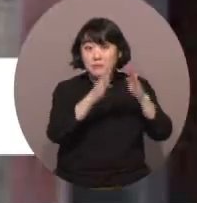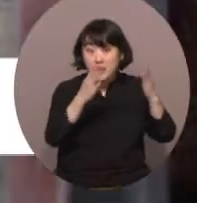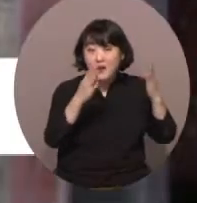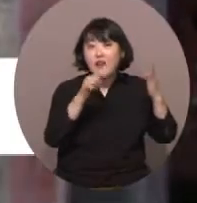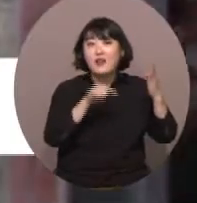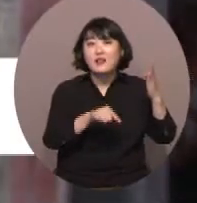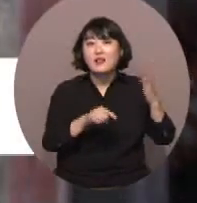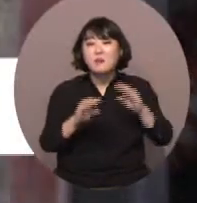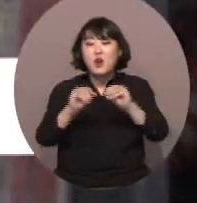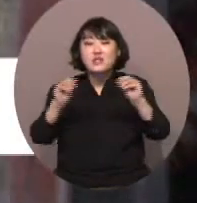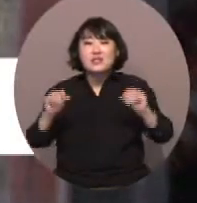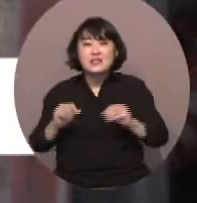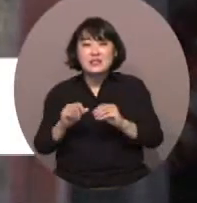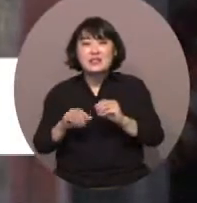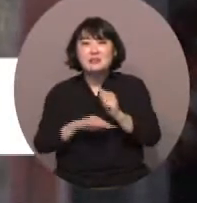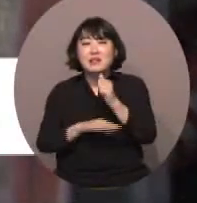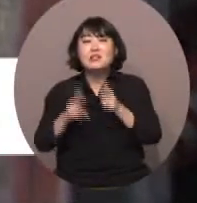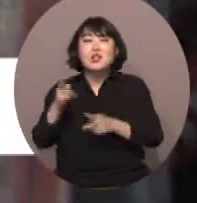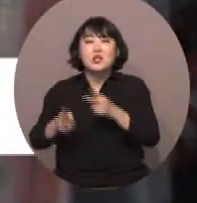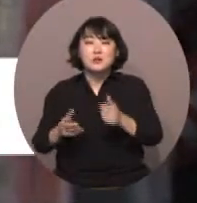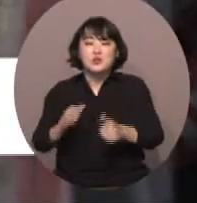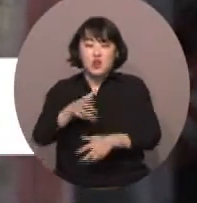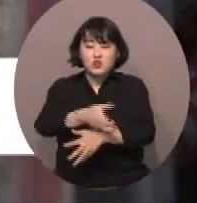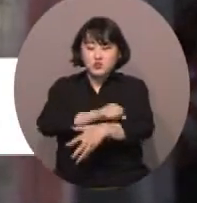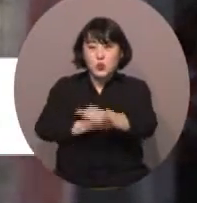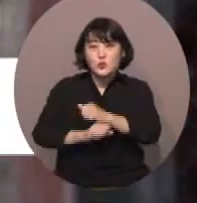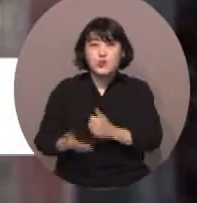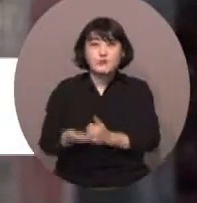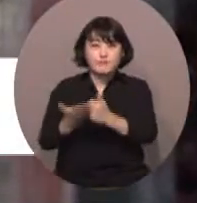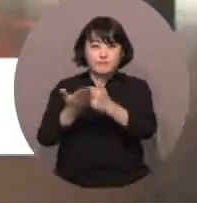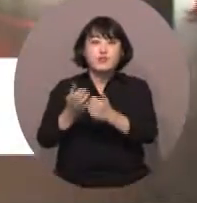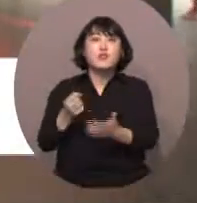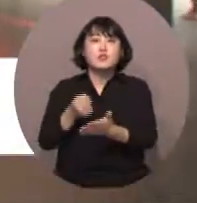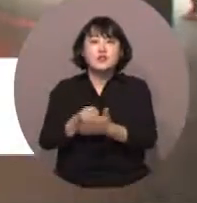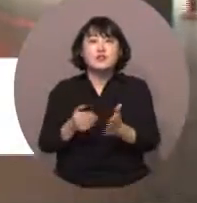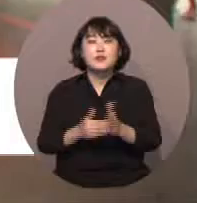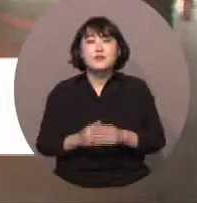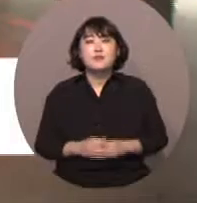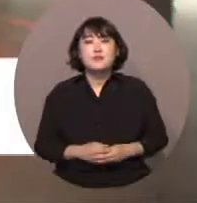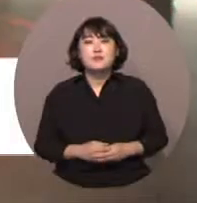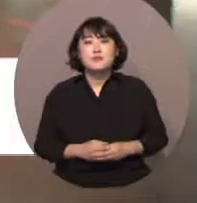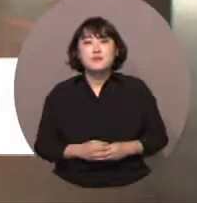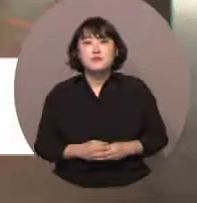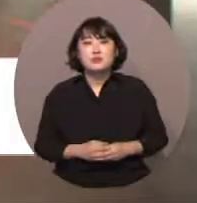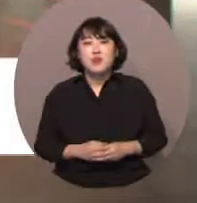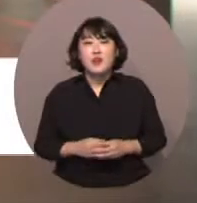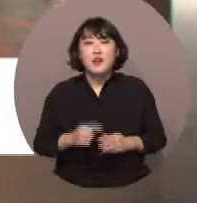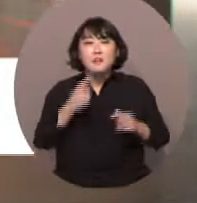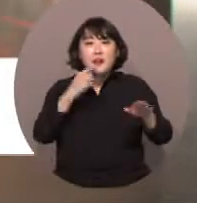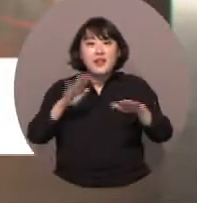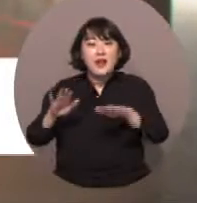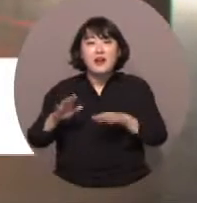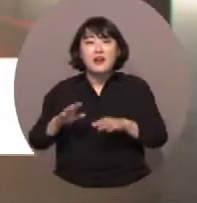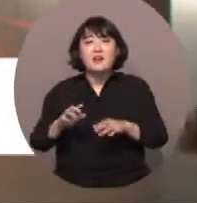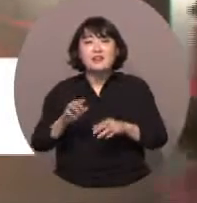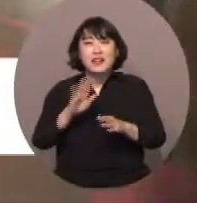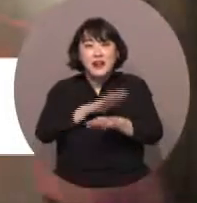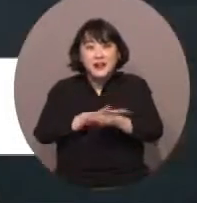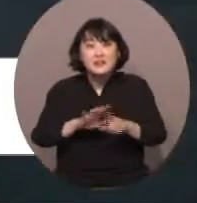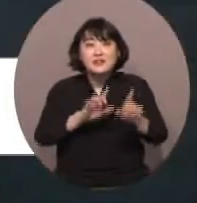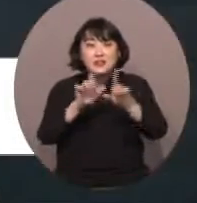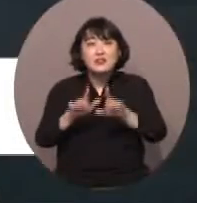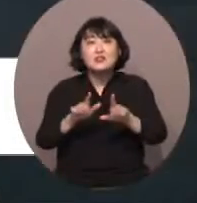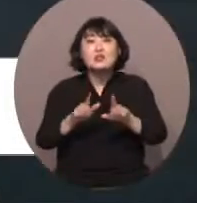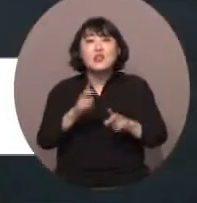어드 기반 산업을 적극적으로 육성하기로 했습니다 특히 해양 웰니스 관광 을 주제로 해양 치유 산업